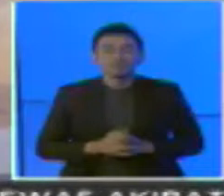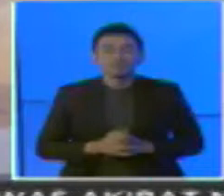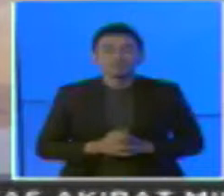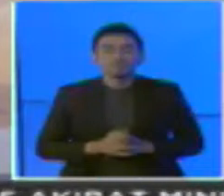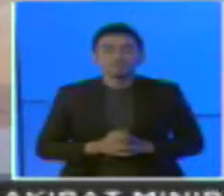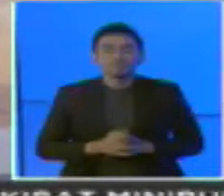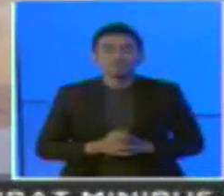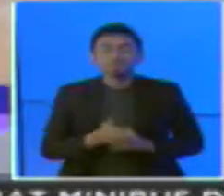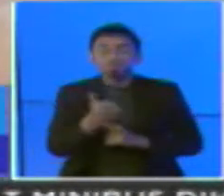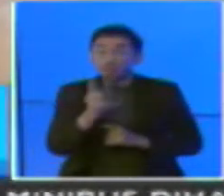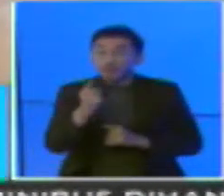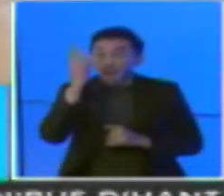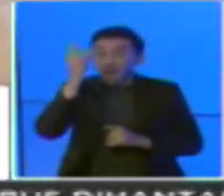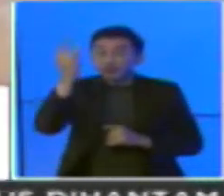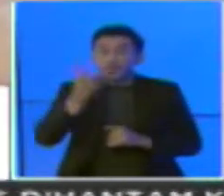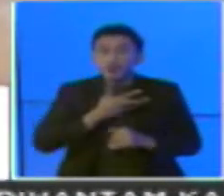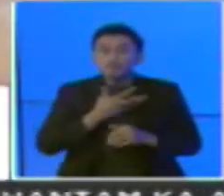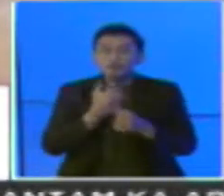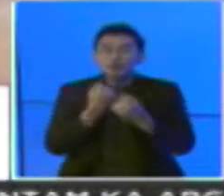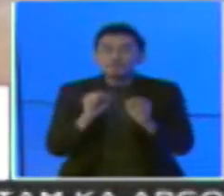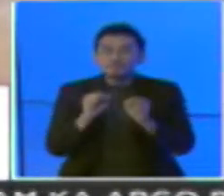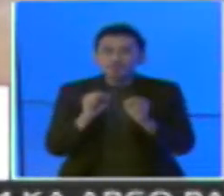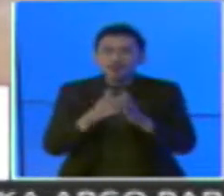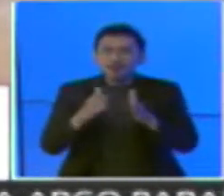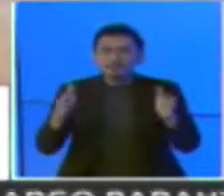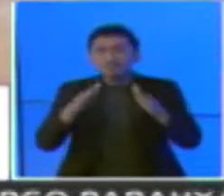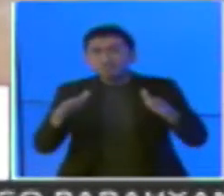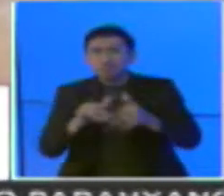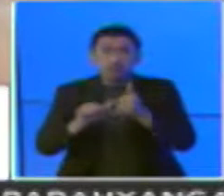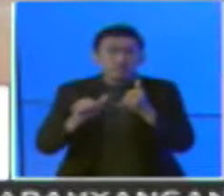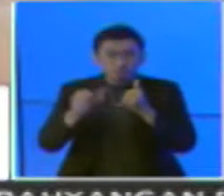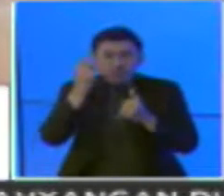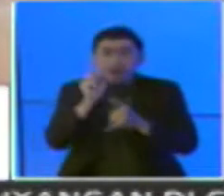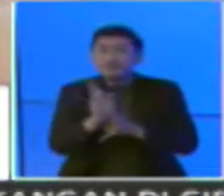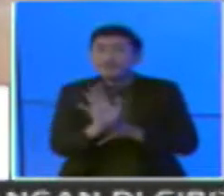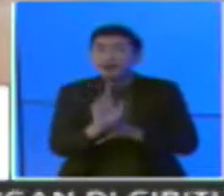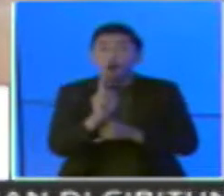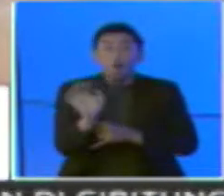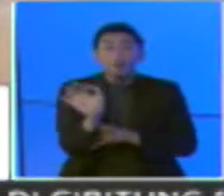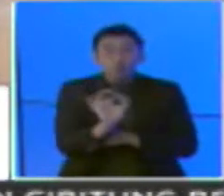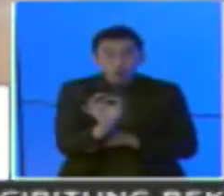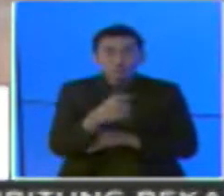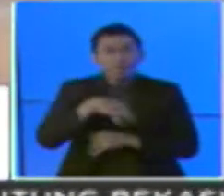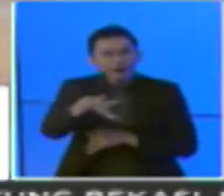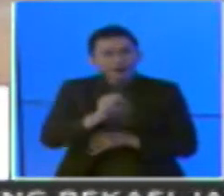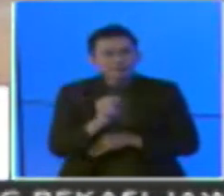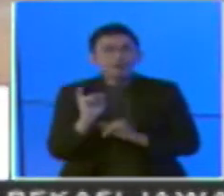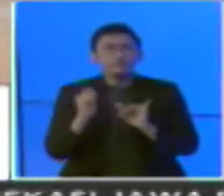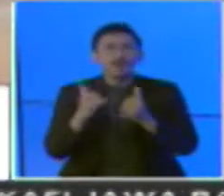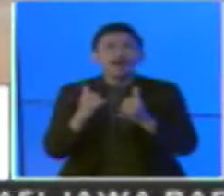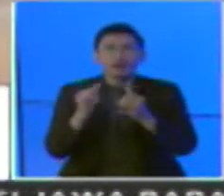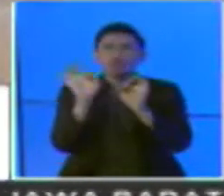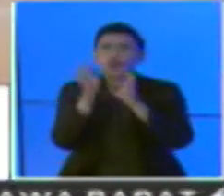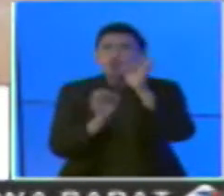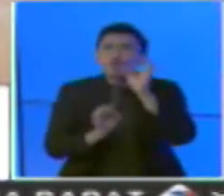Pemirsa, sudahkah Anda memiliki rencana untuk menghabiskan libur panjang Natal dan Tahun Baru? Jika belum, kami ajak Anda bermain salju dengan suhu